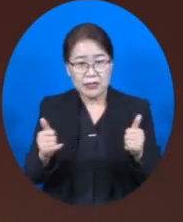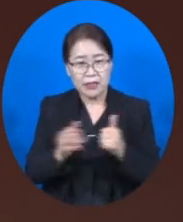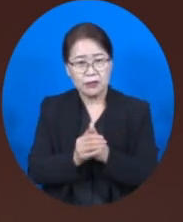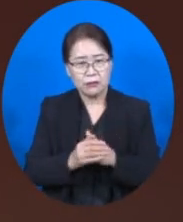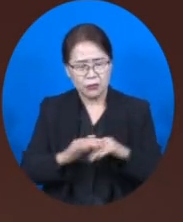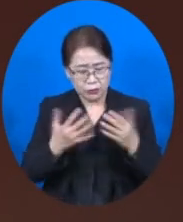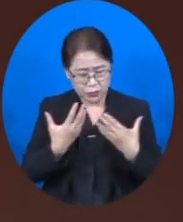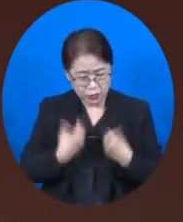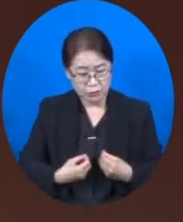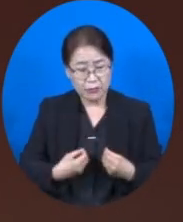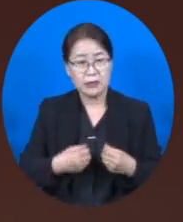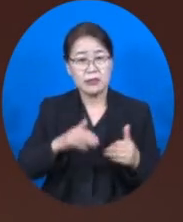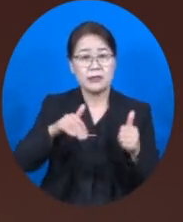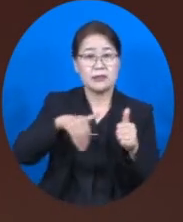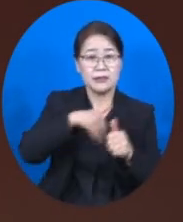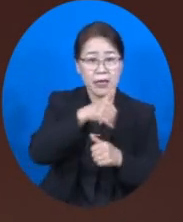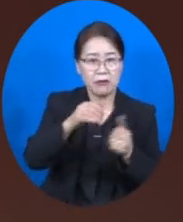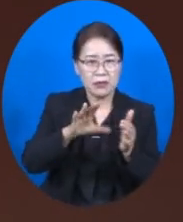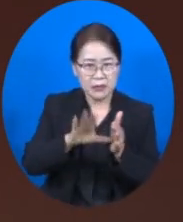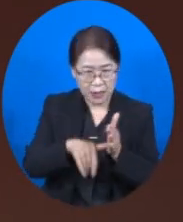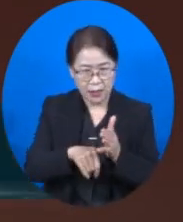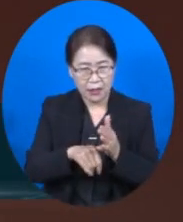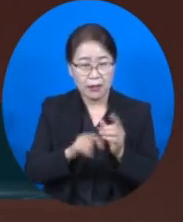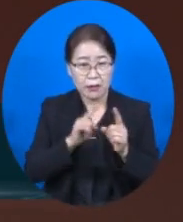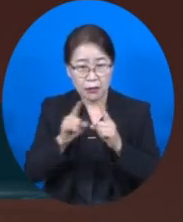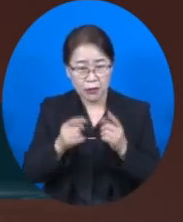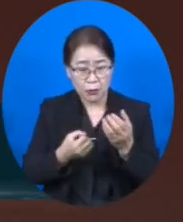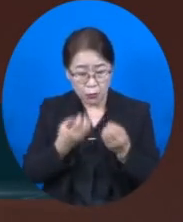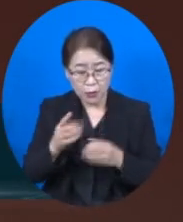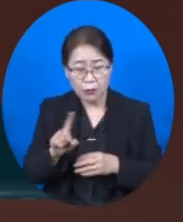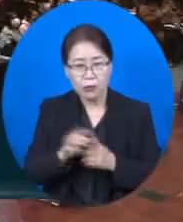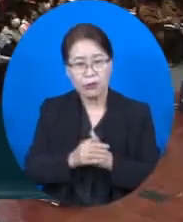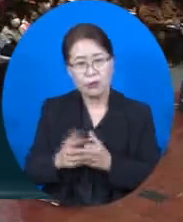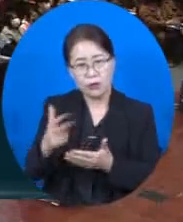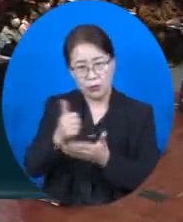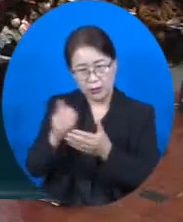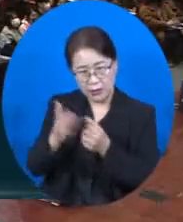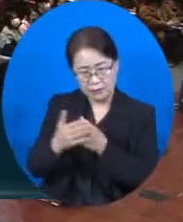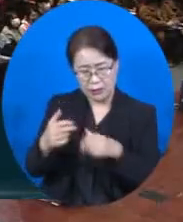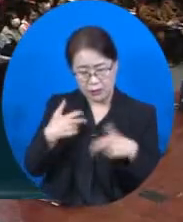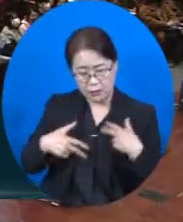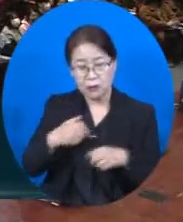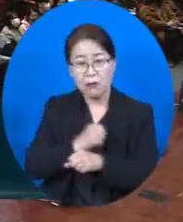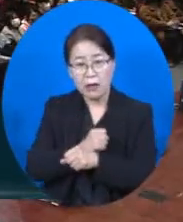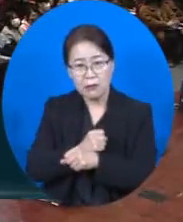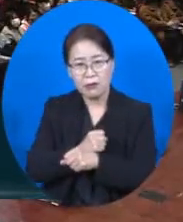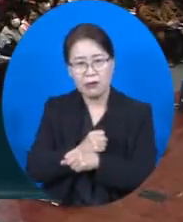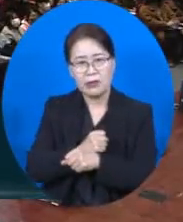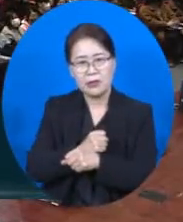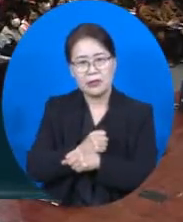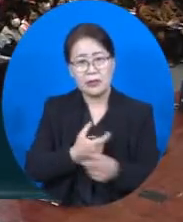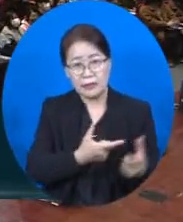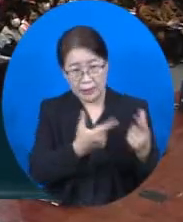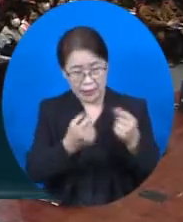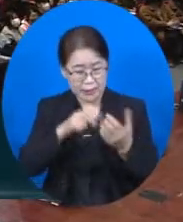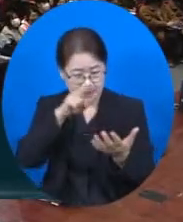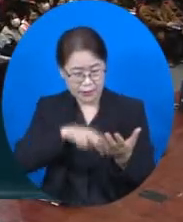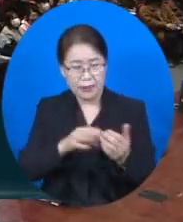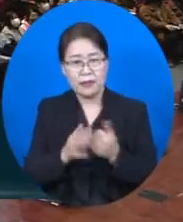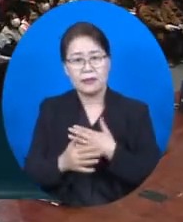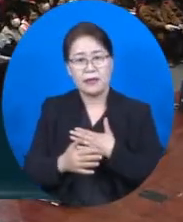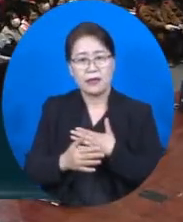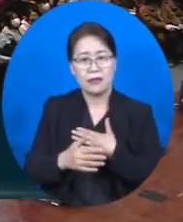절망적인 상황일 때에 이렇게 말했습니다 나는 여호와로 말미암아 즐거워하며 다 같이 읽어볼까 시작